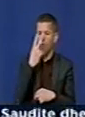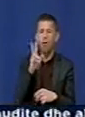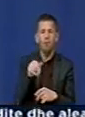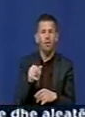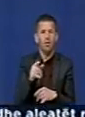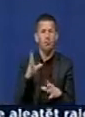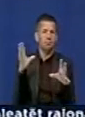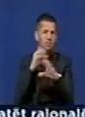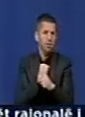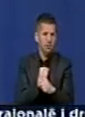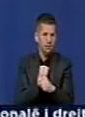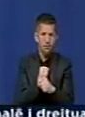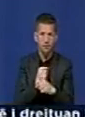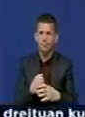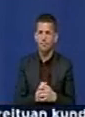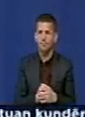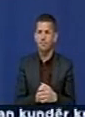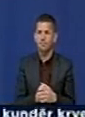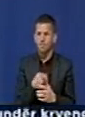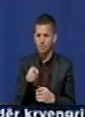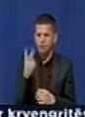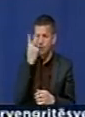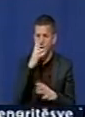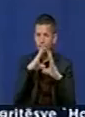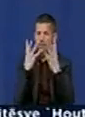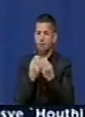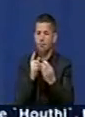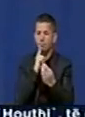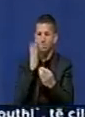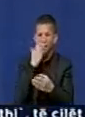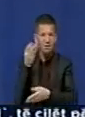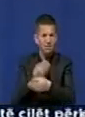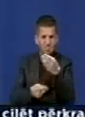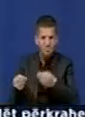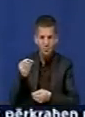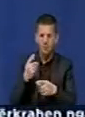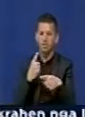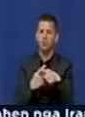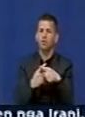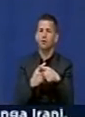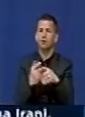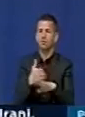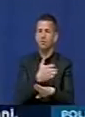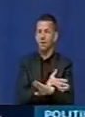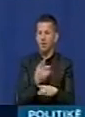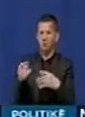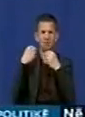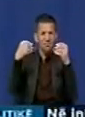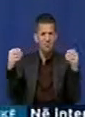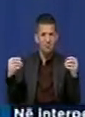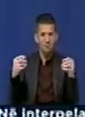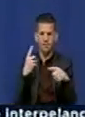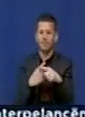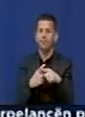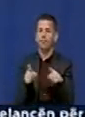çështje e kryer. Kjo po kuptohet nga gjitha ato letërkëmbimet e cilat u cekën edhe nga parafolësit. Dhe e